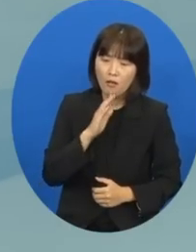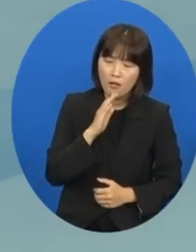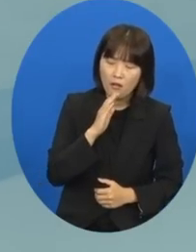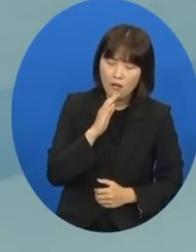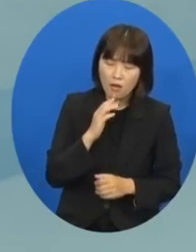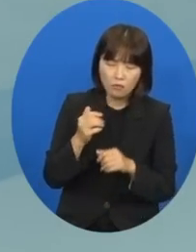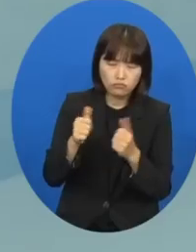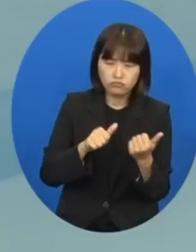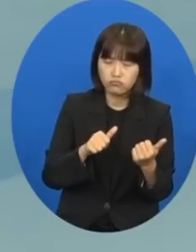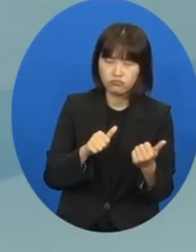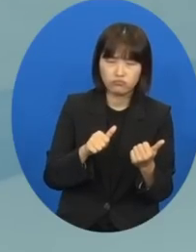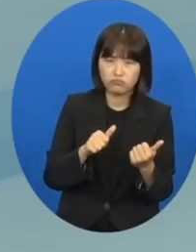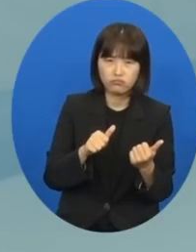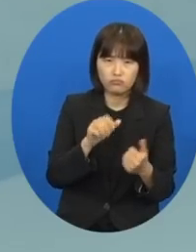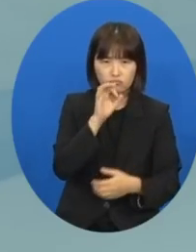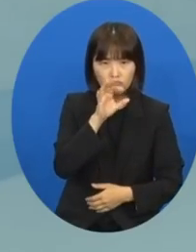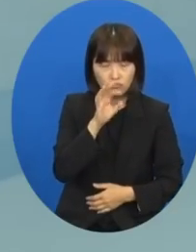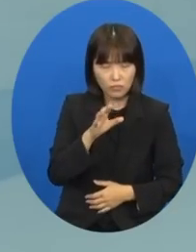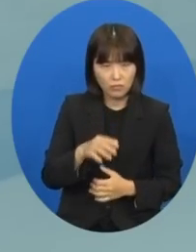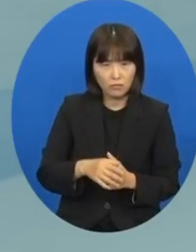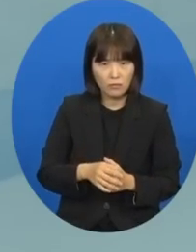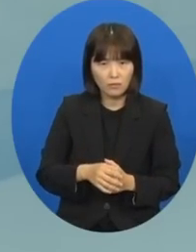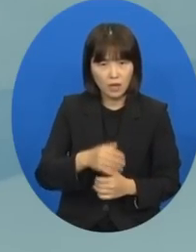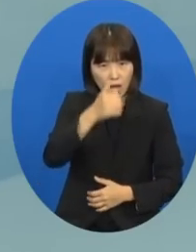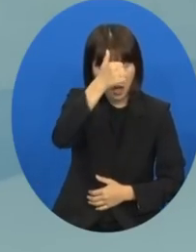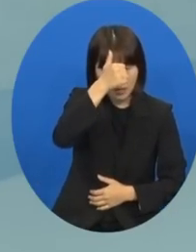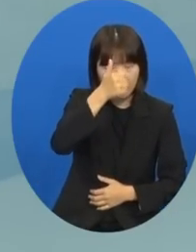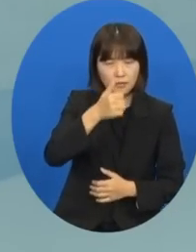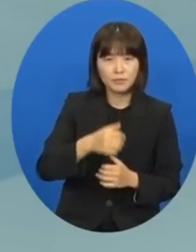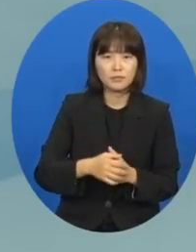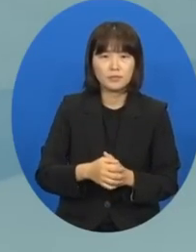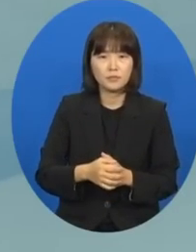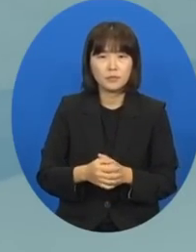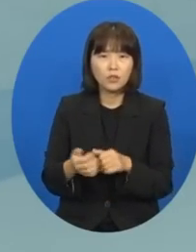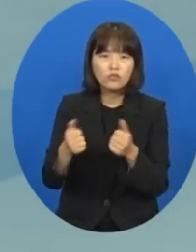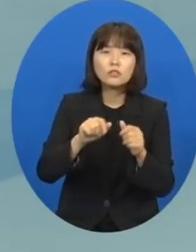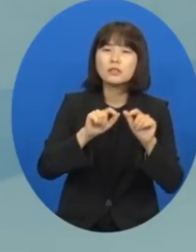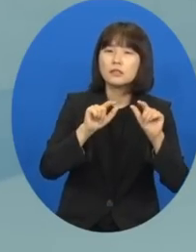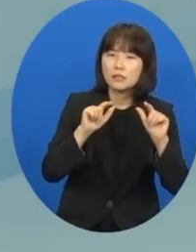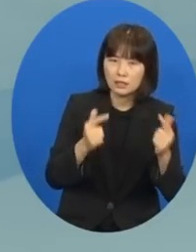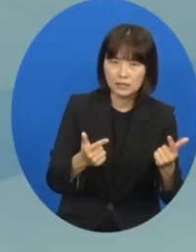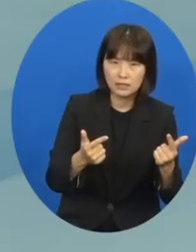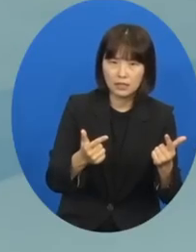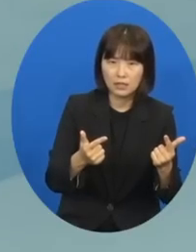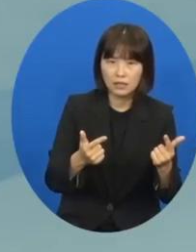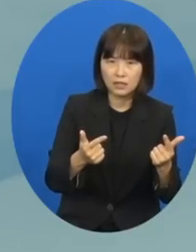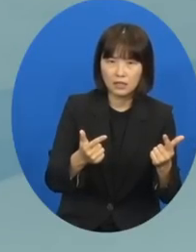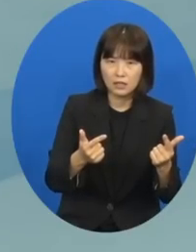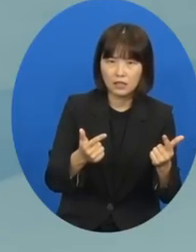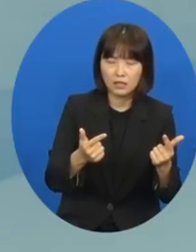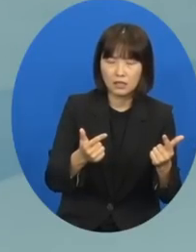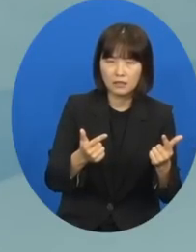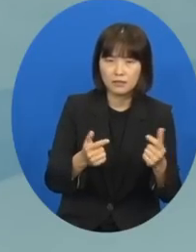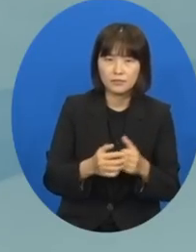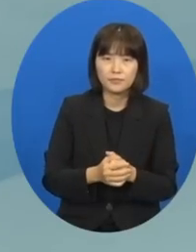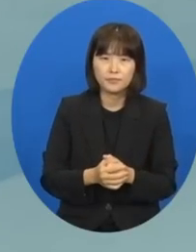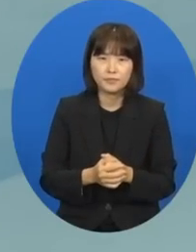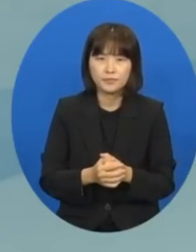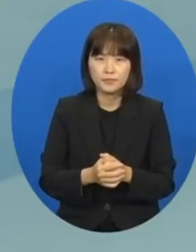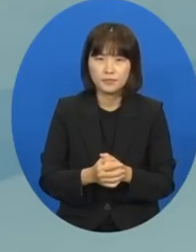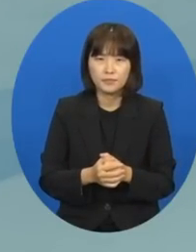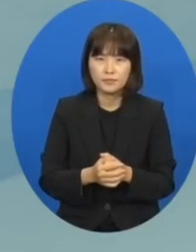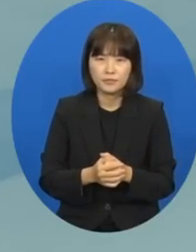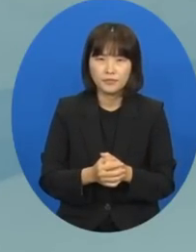없지. 아니, 아담이 분명 이 죽지 아니하리라, 즉 not을 못 들었을 거야. 그러니까